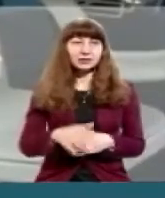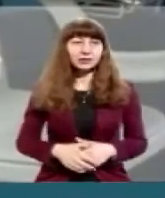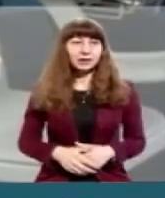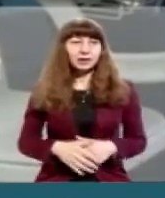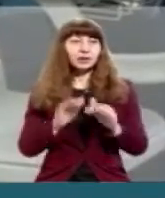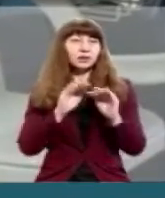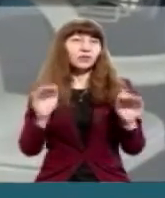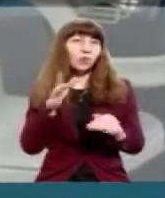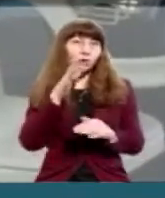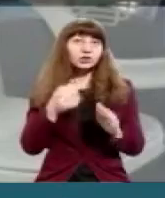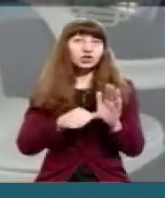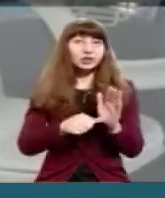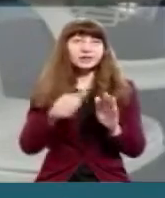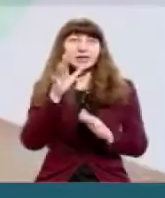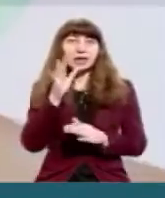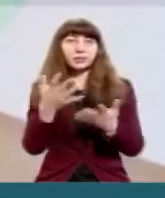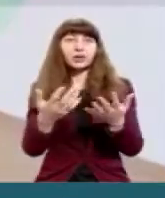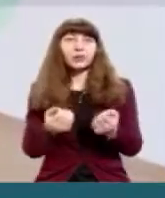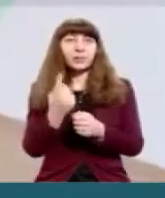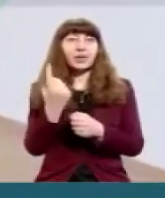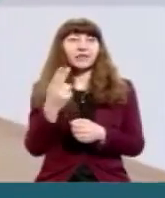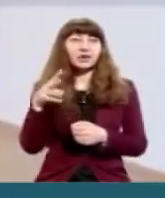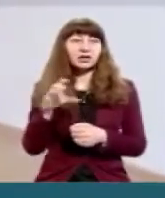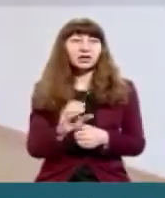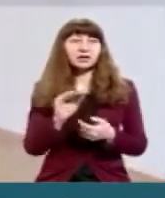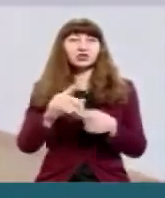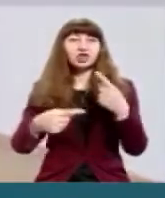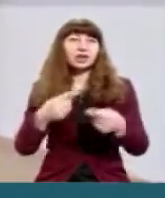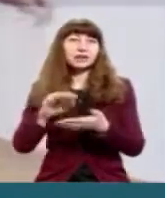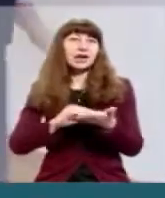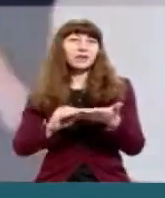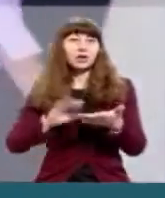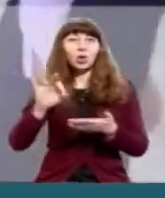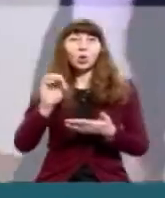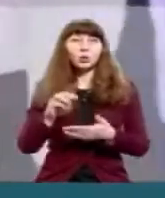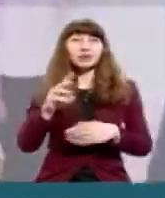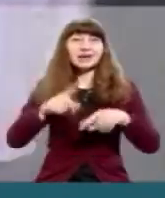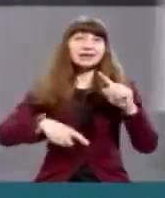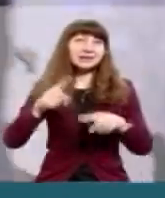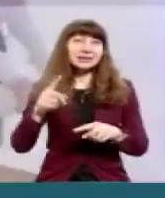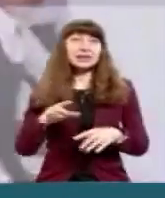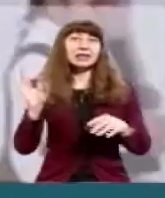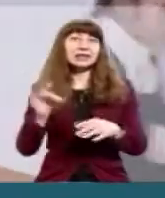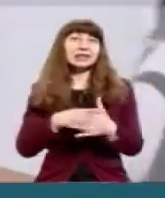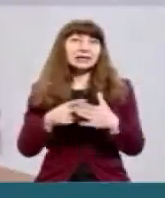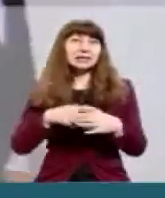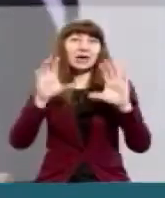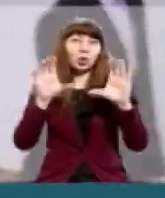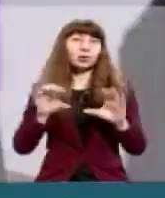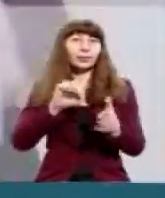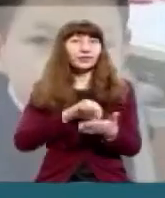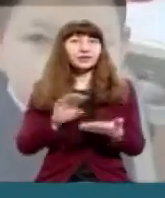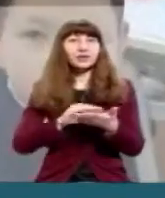қолжетімді. Балалар 1 сыныпқа 6 жастан бастап ата-анасы немесе заңды өкілінің өтініші негізінде қабылданады. Өтінішпен бірге